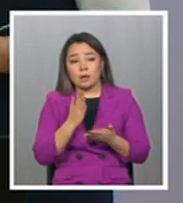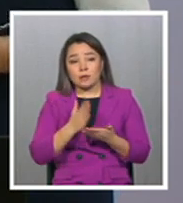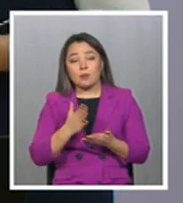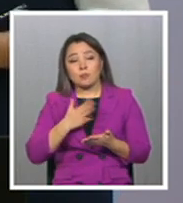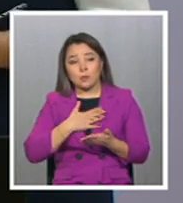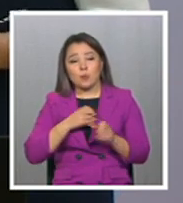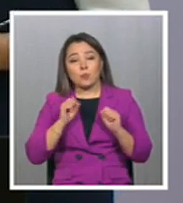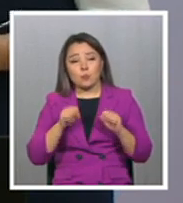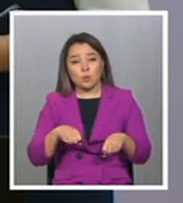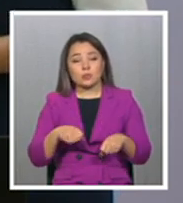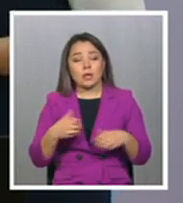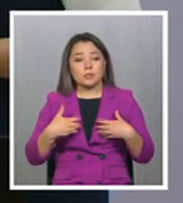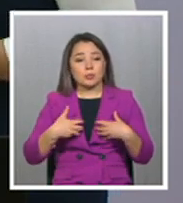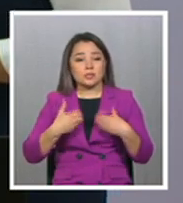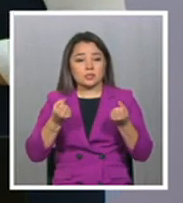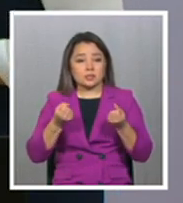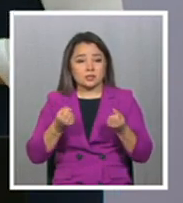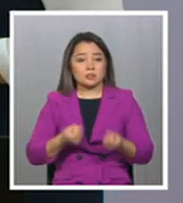сможем спастись.